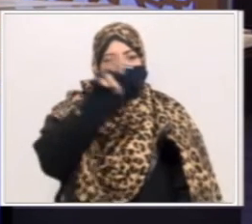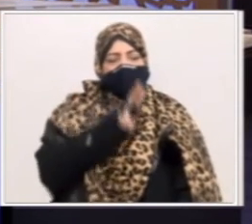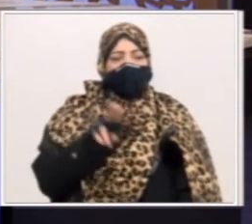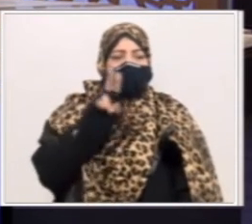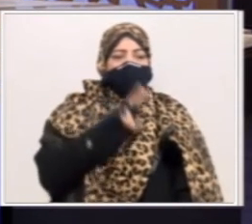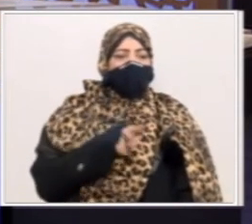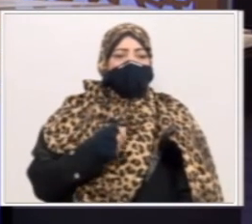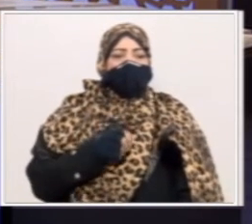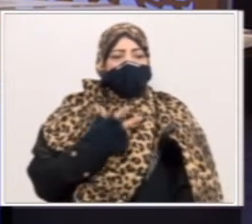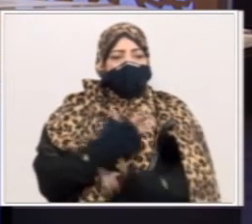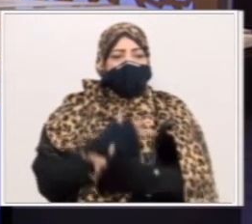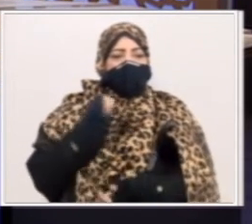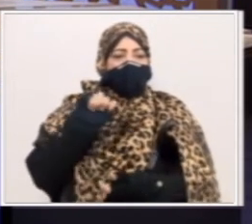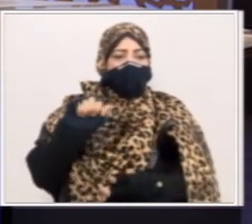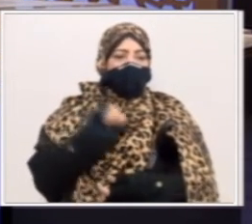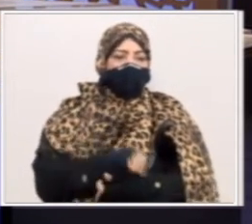وقتنا الحالي؟